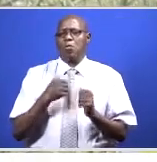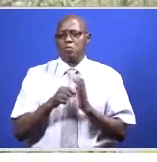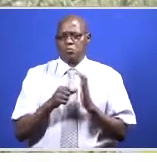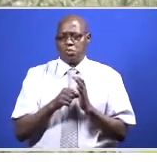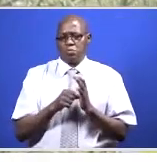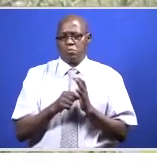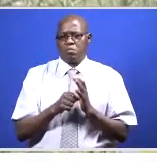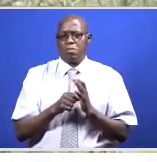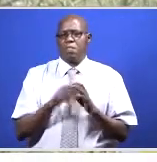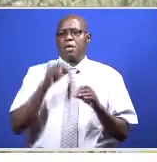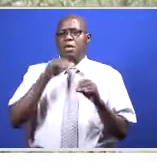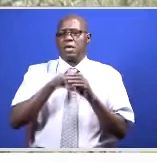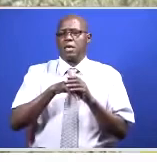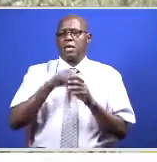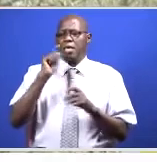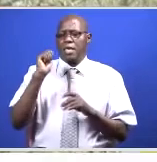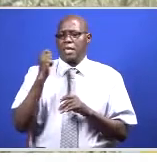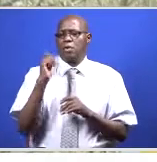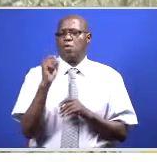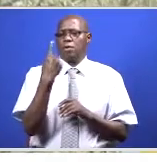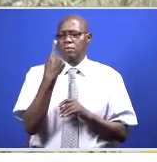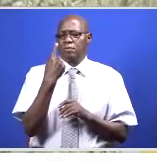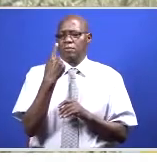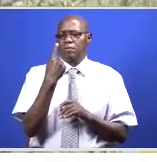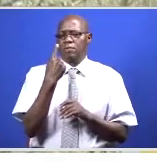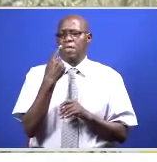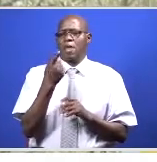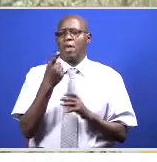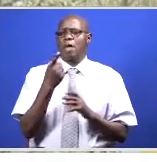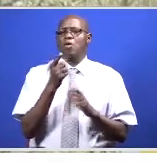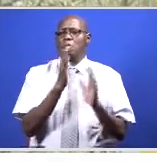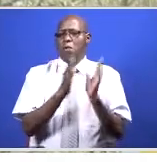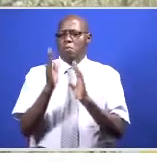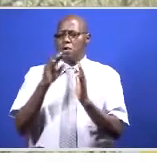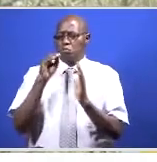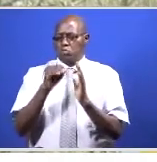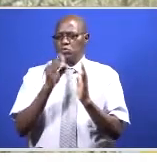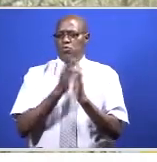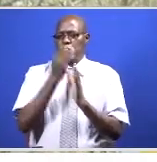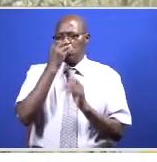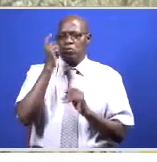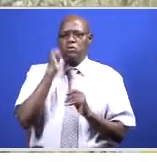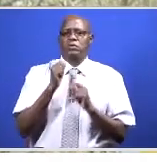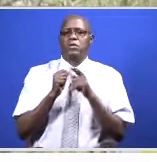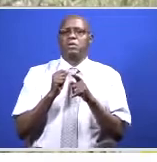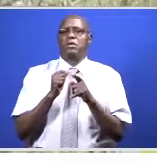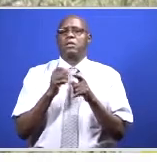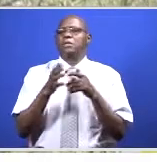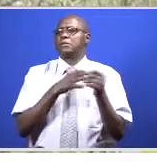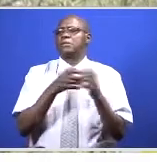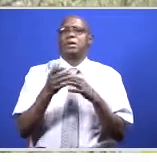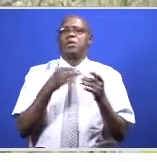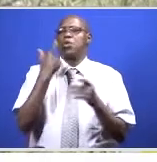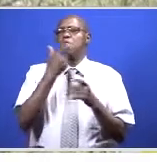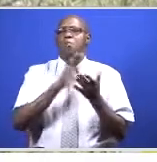Na ndani ya Kenya Kwanza, ile mkataba ambao tumeweka na Mheshimiwa William Ruto, it does not matter who becomes the minister